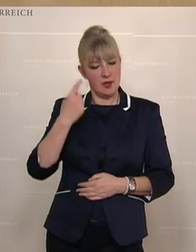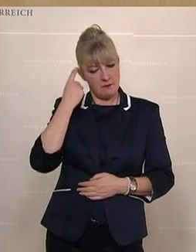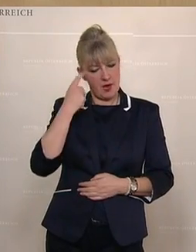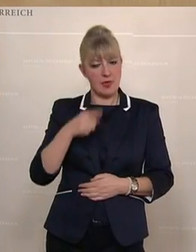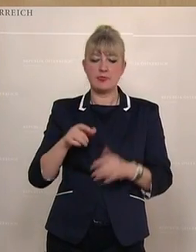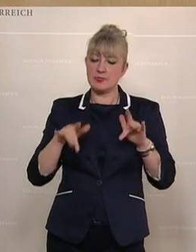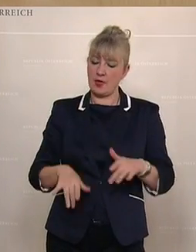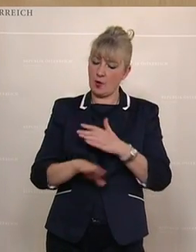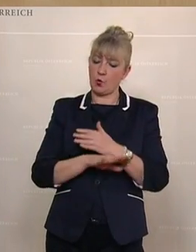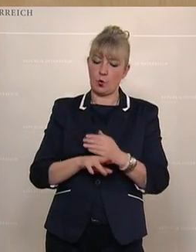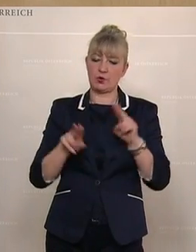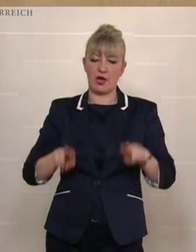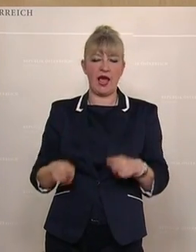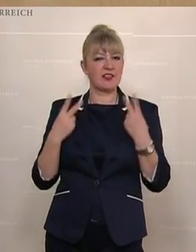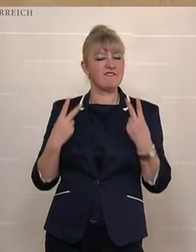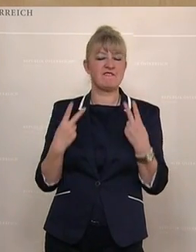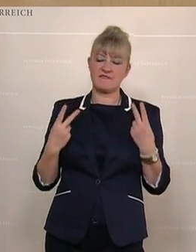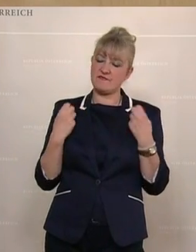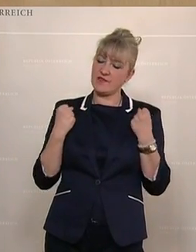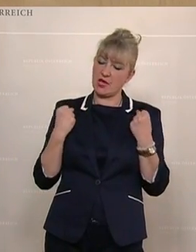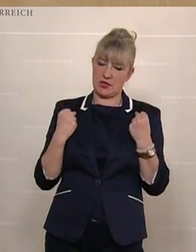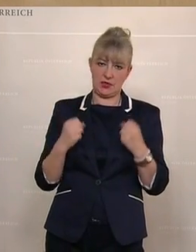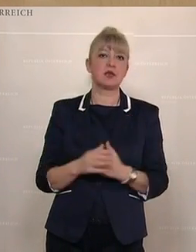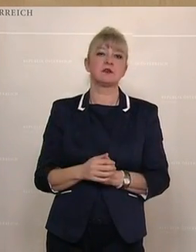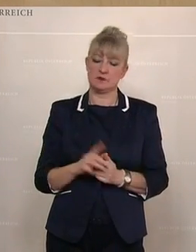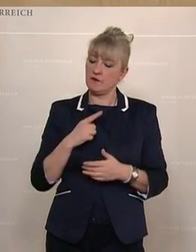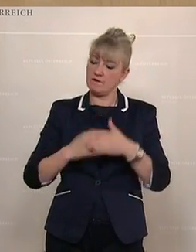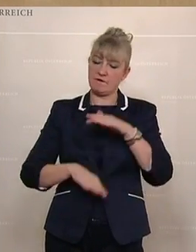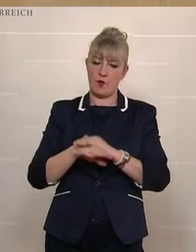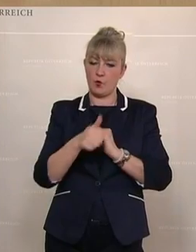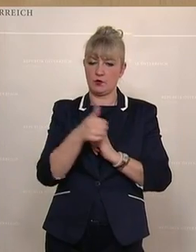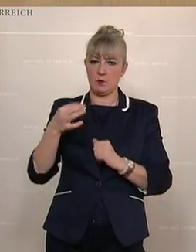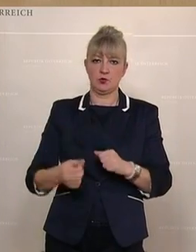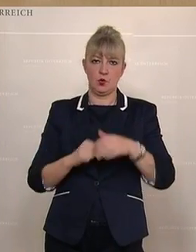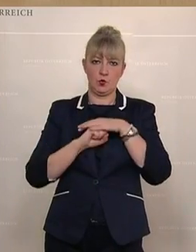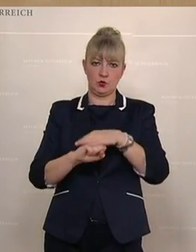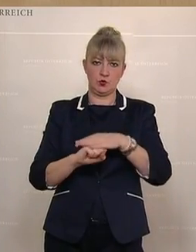diesem Grundrecht sowas von felsenfest, wie man nur stehen kann.